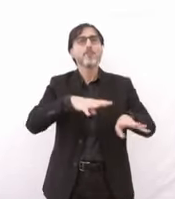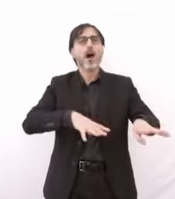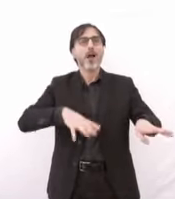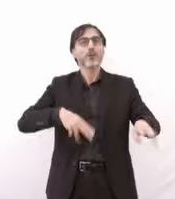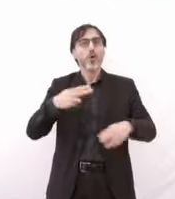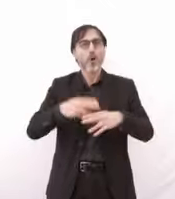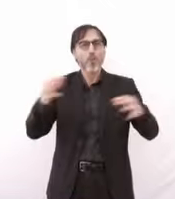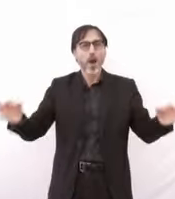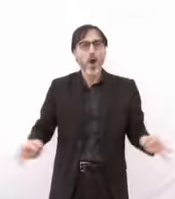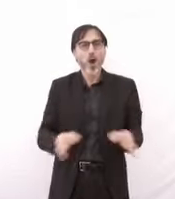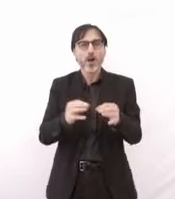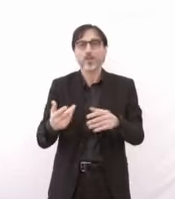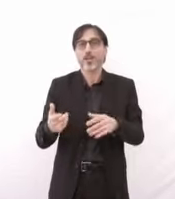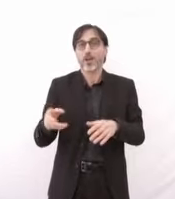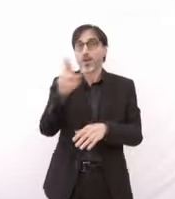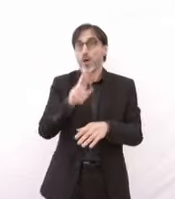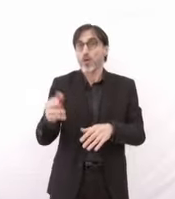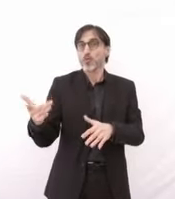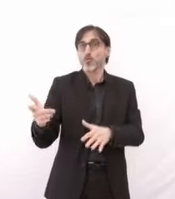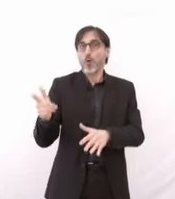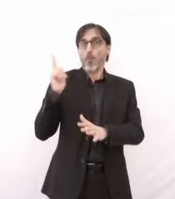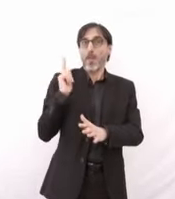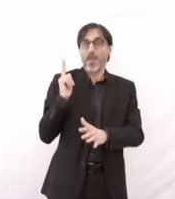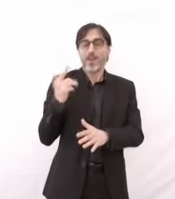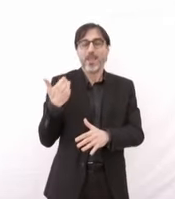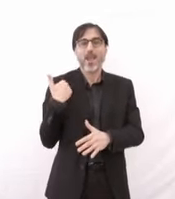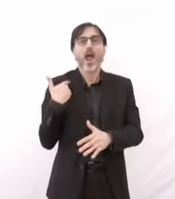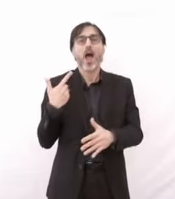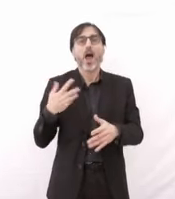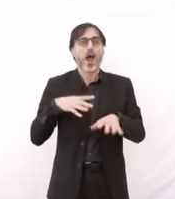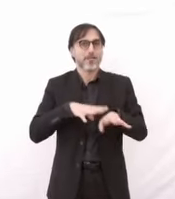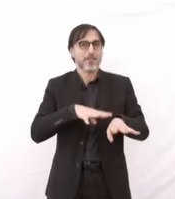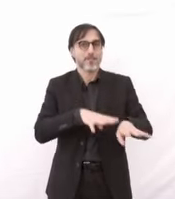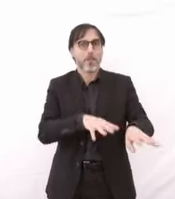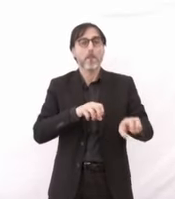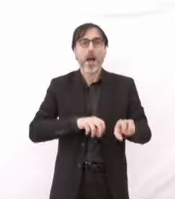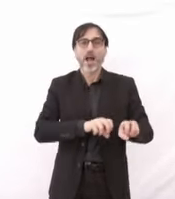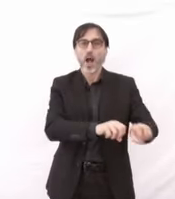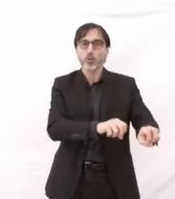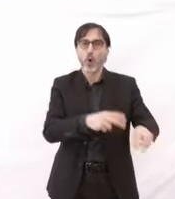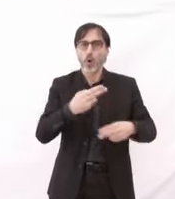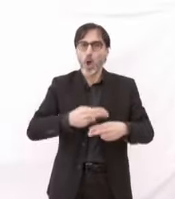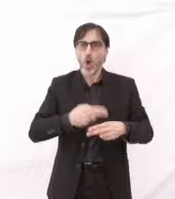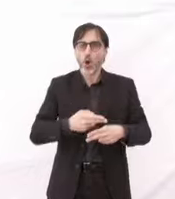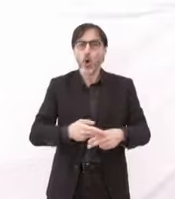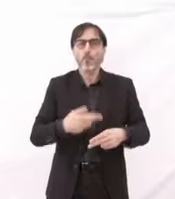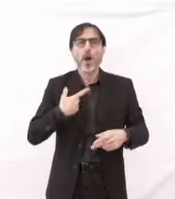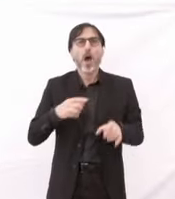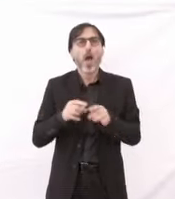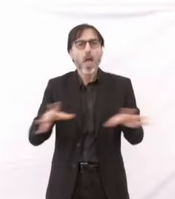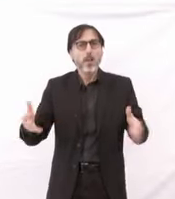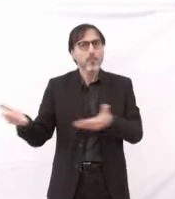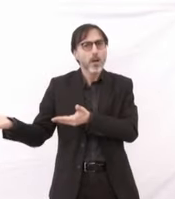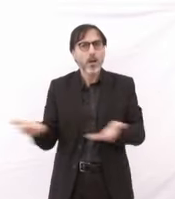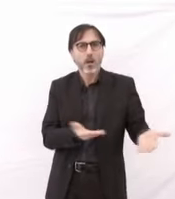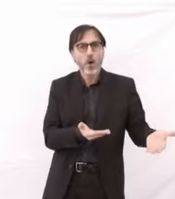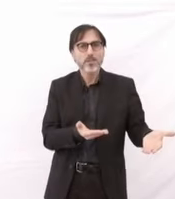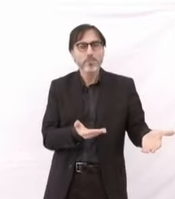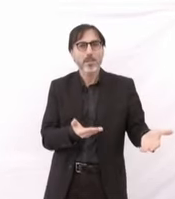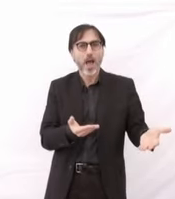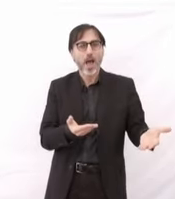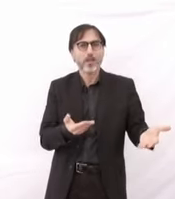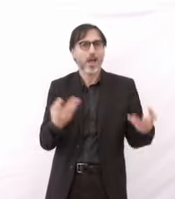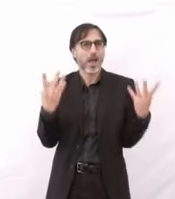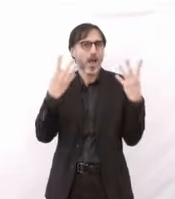Roma, perché la scorsa domenica si è corsa la Maratona di Roma e Libera è stata ospitata dall'ente che organizza